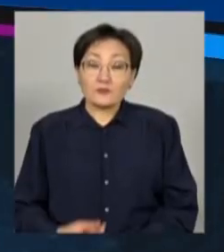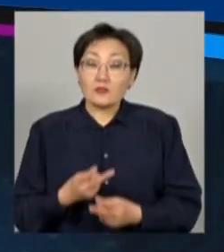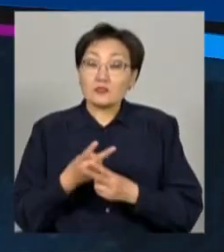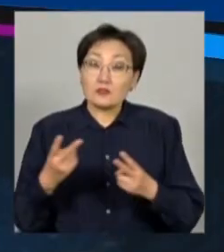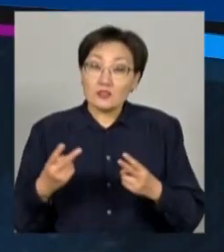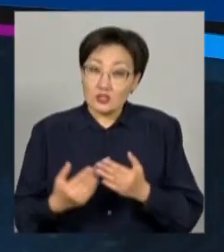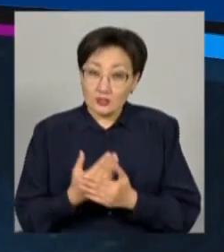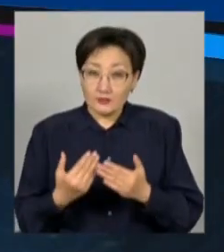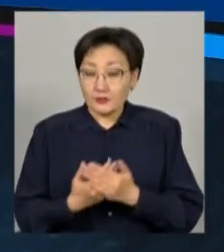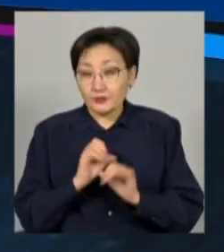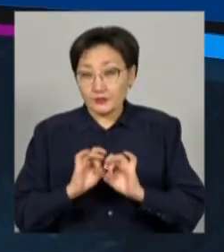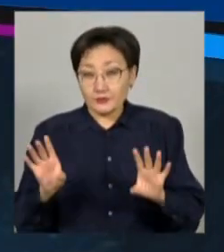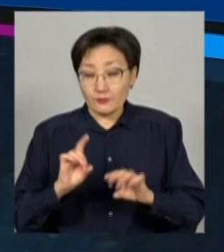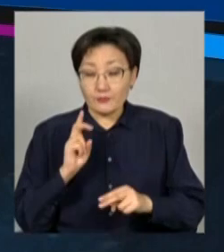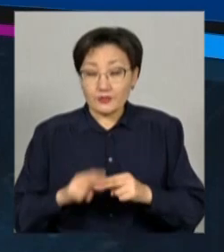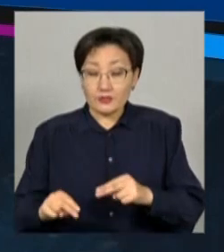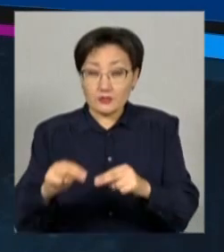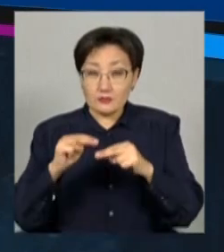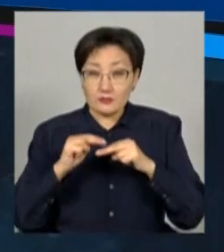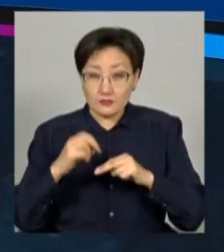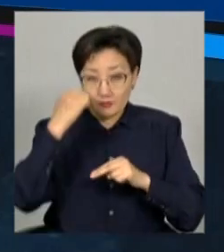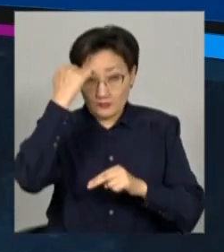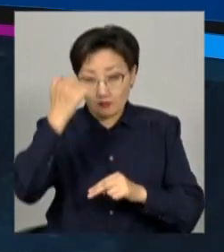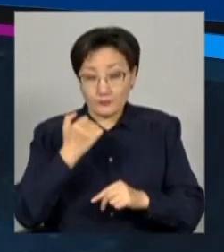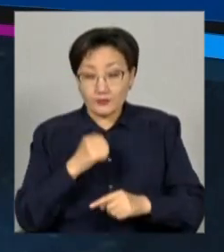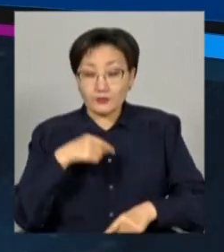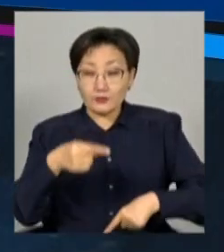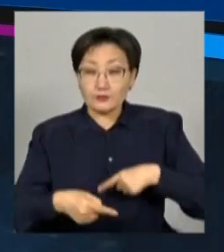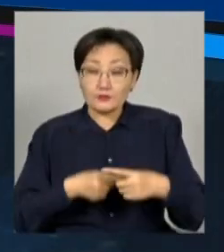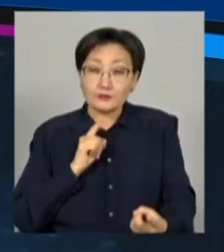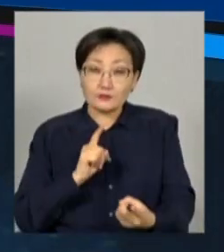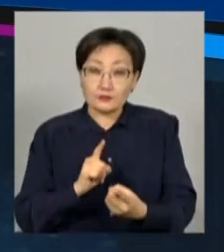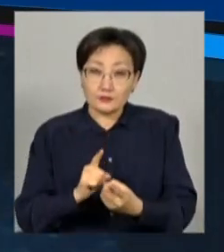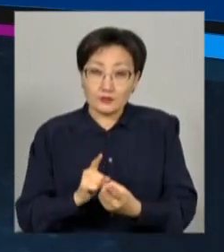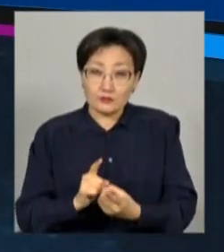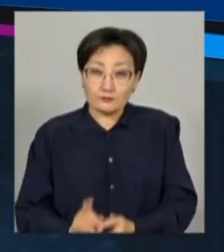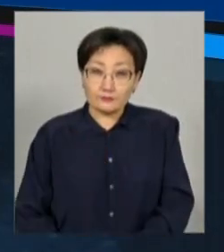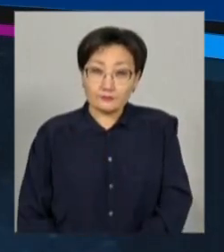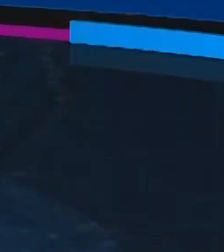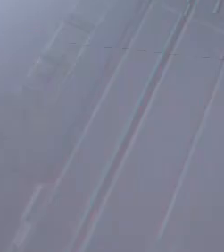Құрметті көрермен, әзірге келіп түскен ақпар легі осы. Толығырақ қорытынды жаңалықтардан көріңіздер.